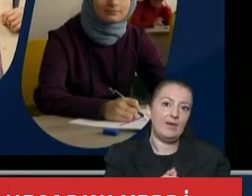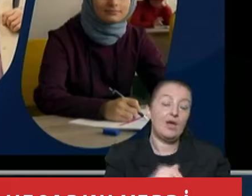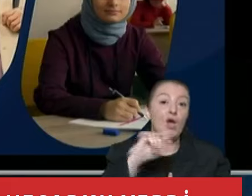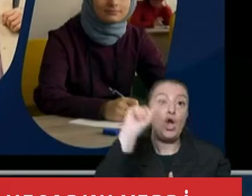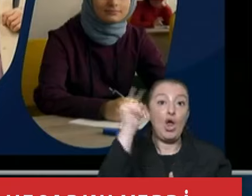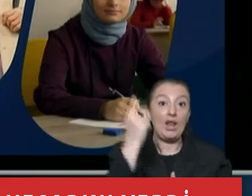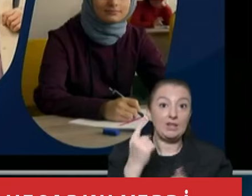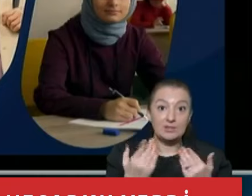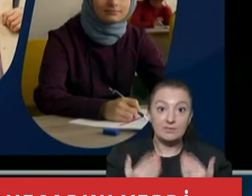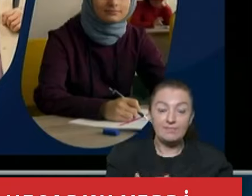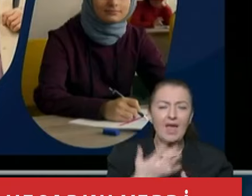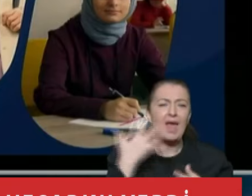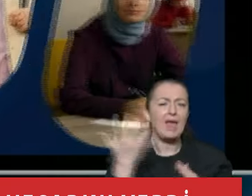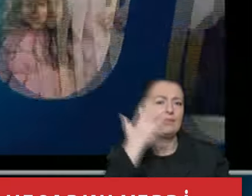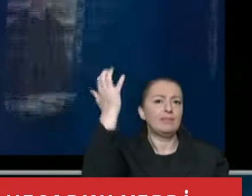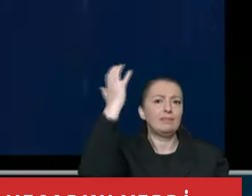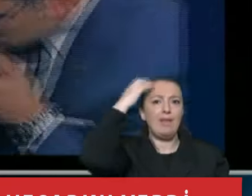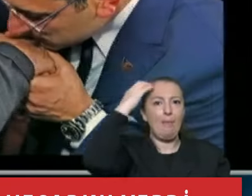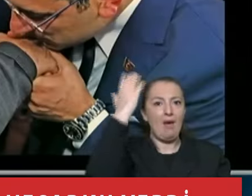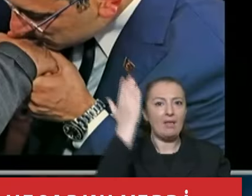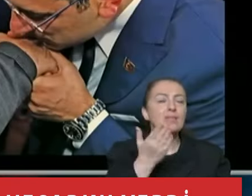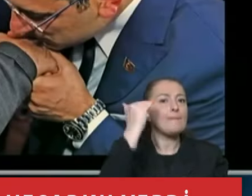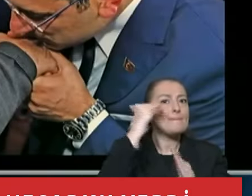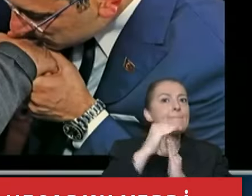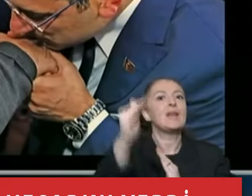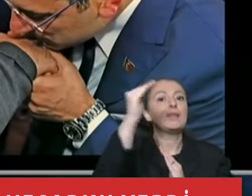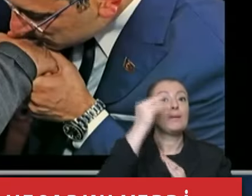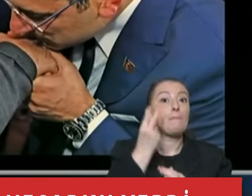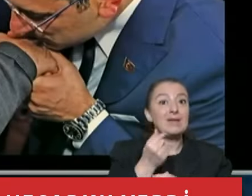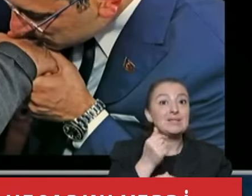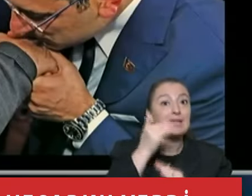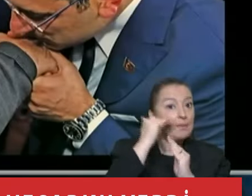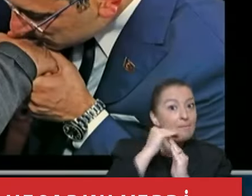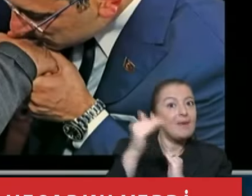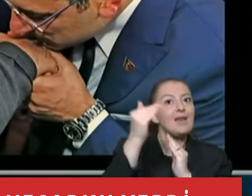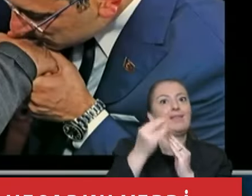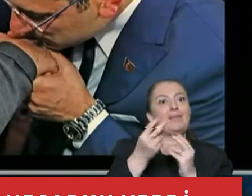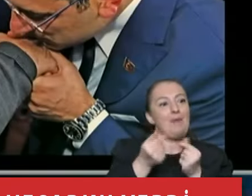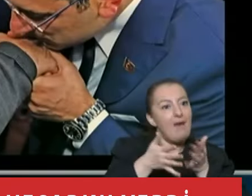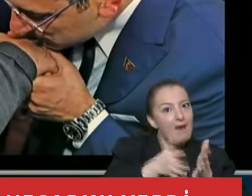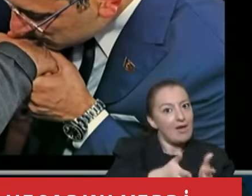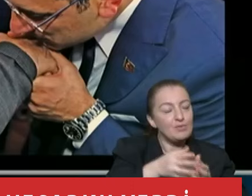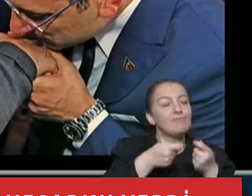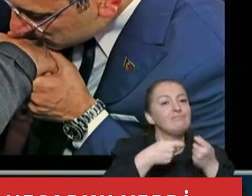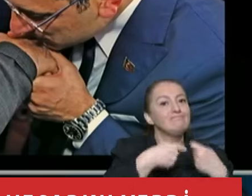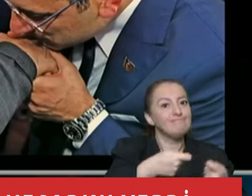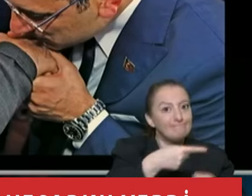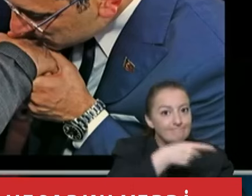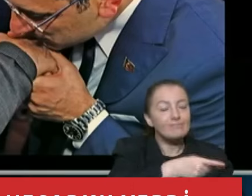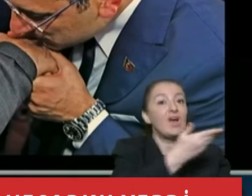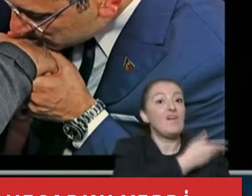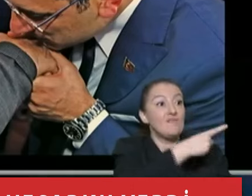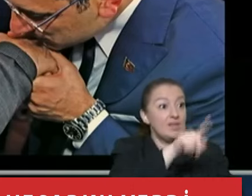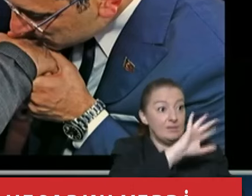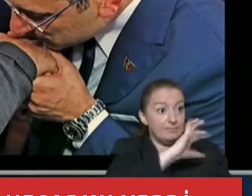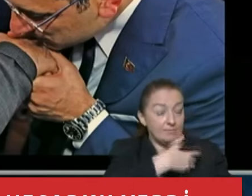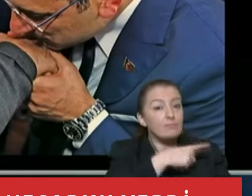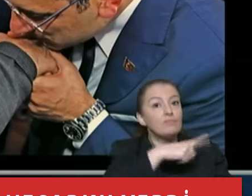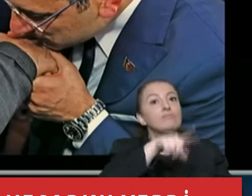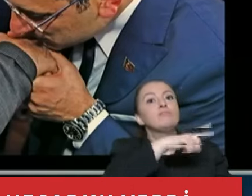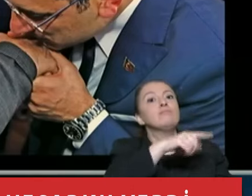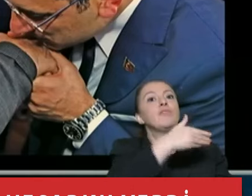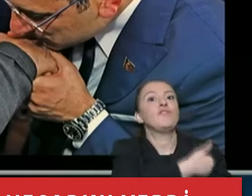yöneticiliğin en temelde milletin parasını millete vermekten halka ait olanı halkın kullanımına